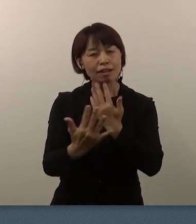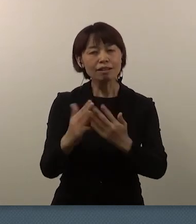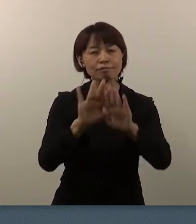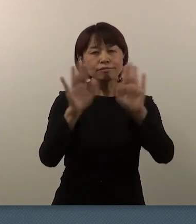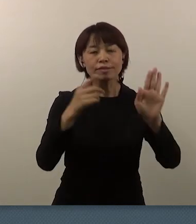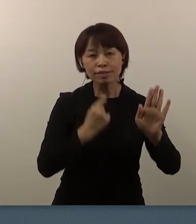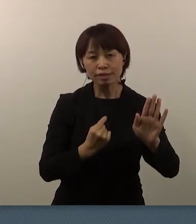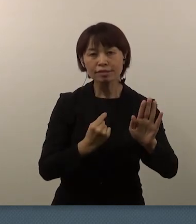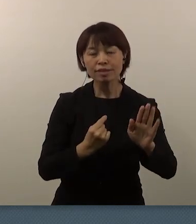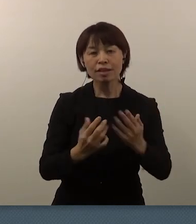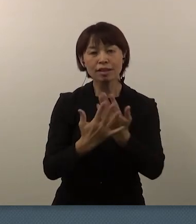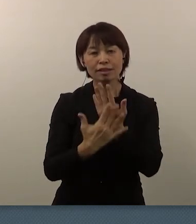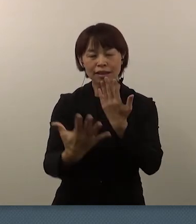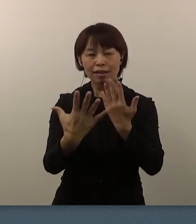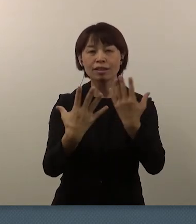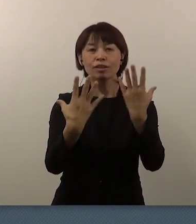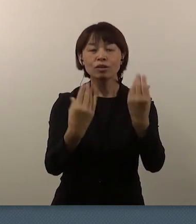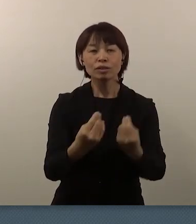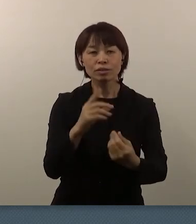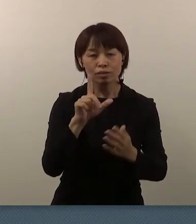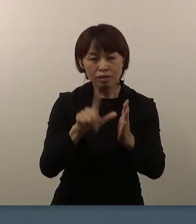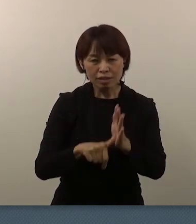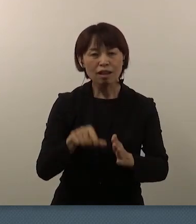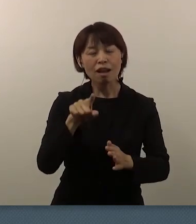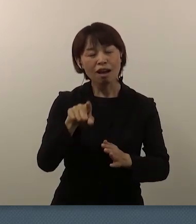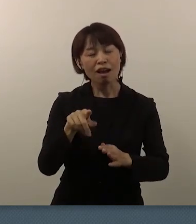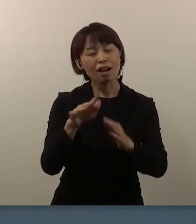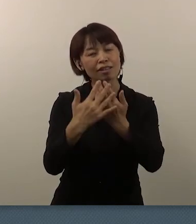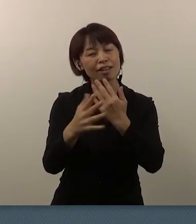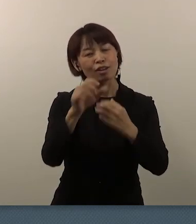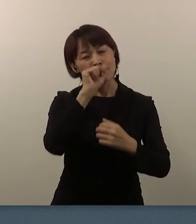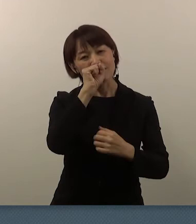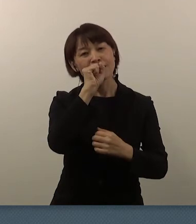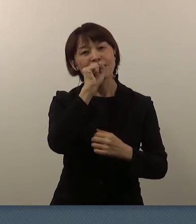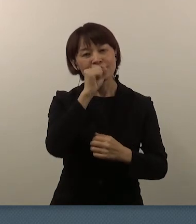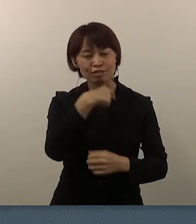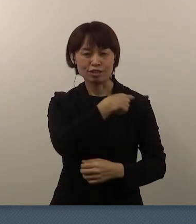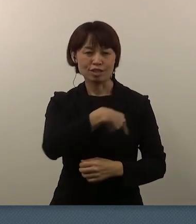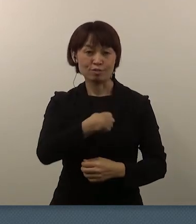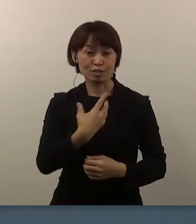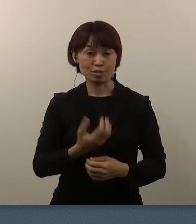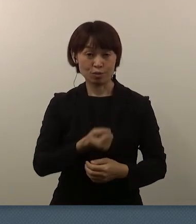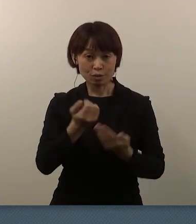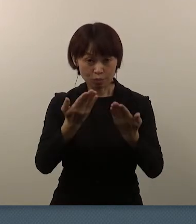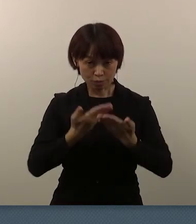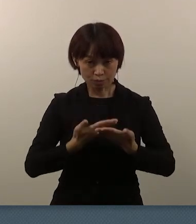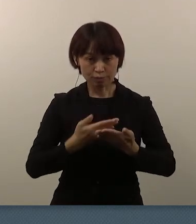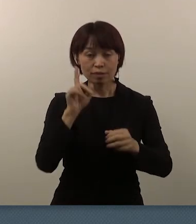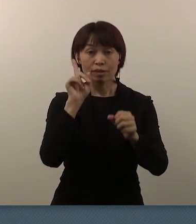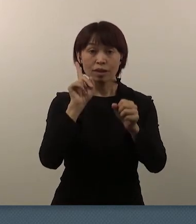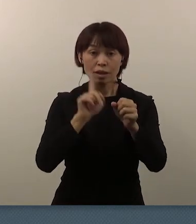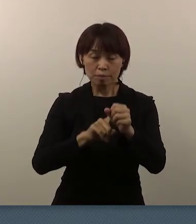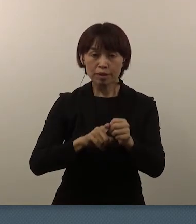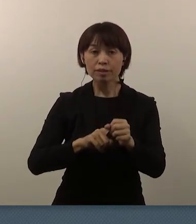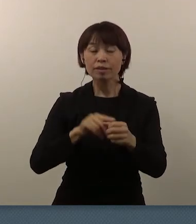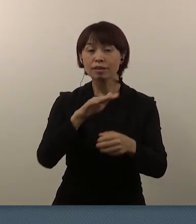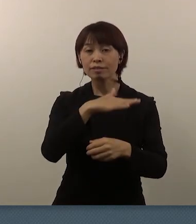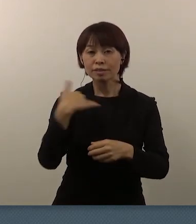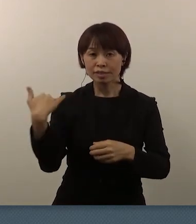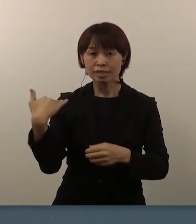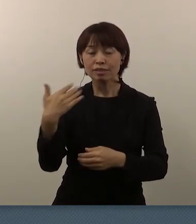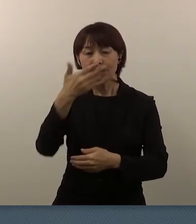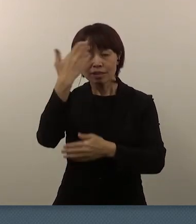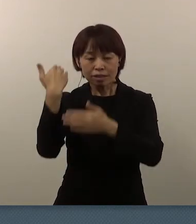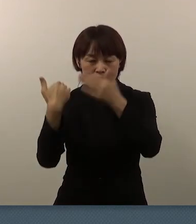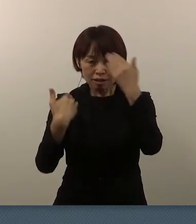いなと、そして大会をございるときによかったなと、そんな思いを持っていただけるような形にするためにですね、県は非常に丁寧に